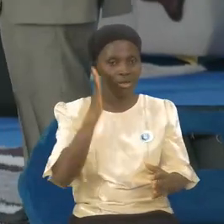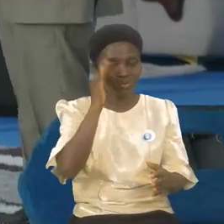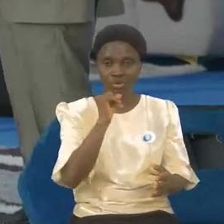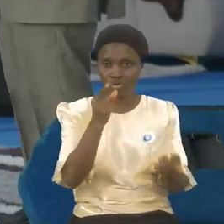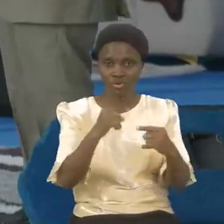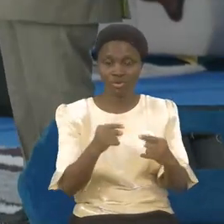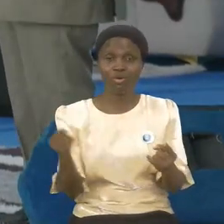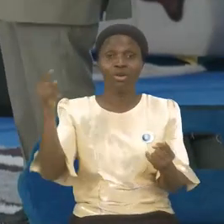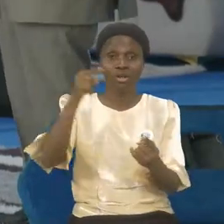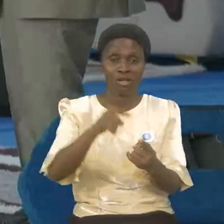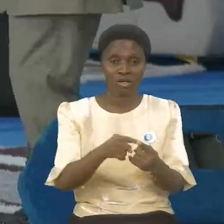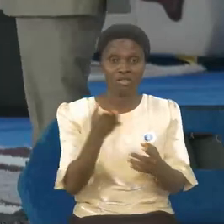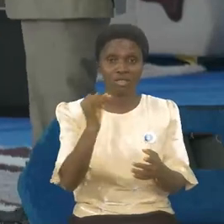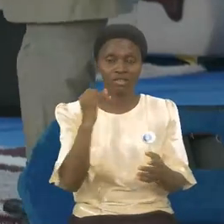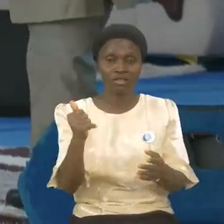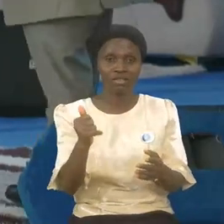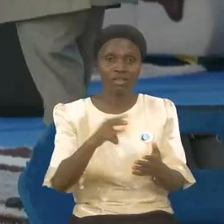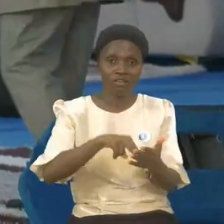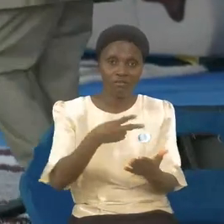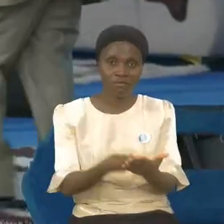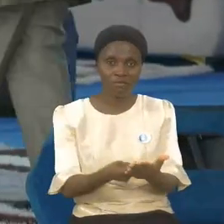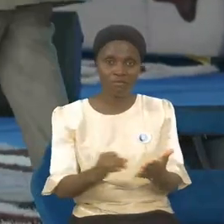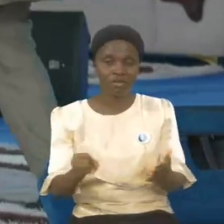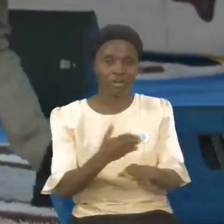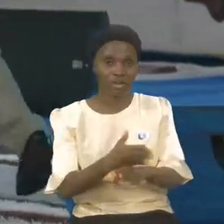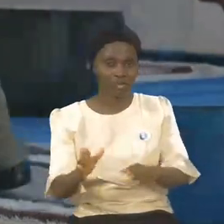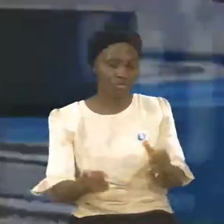l'antéchristen ne viendra